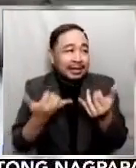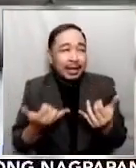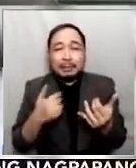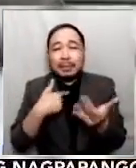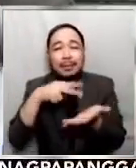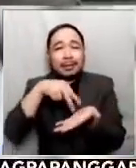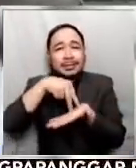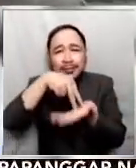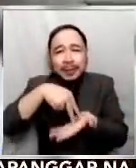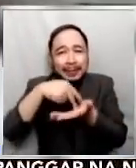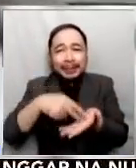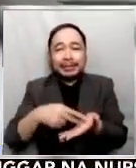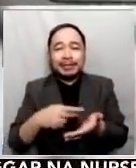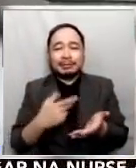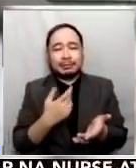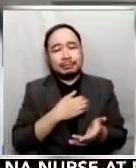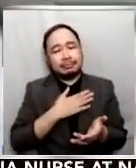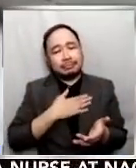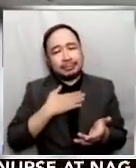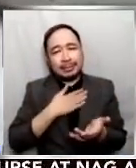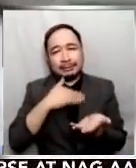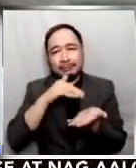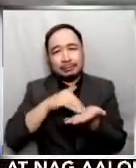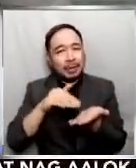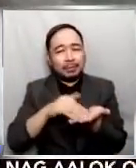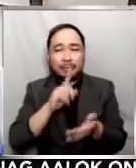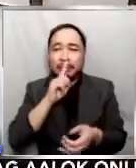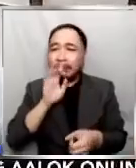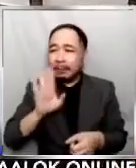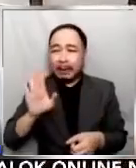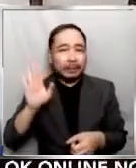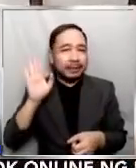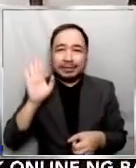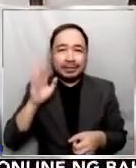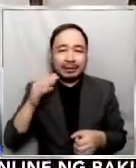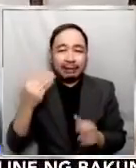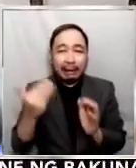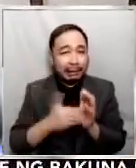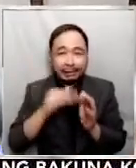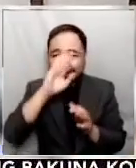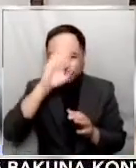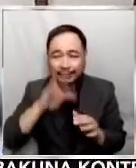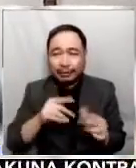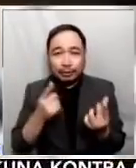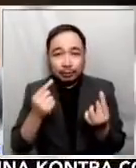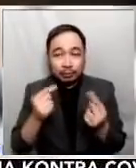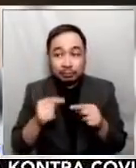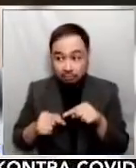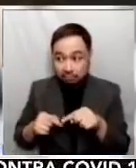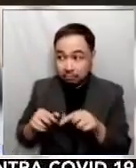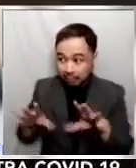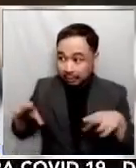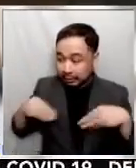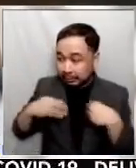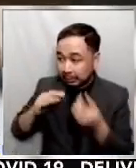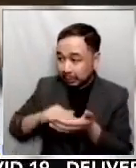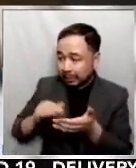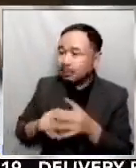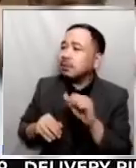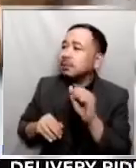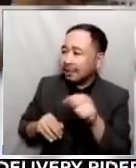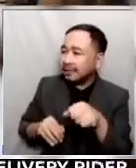sana mapatawad mo ako. From hindi ko na talaga uulitin ng ganito. Papapatawad mo siya? O naman, pero